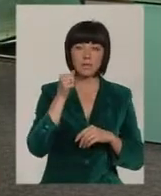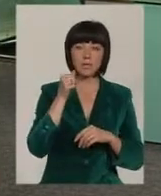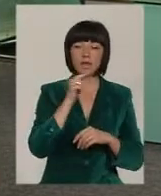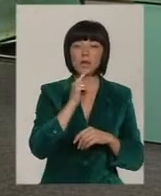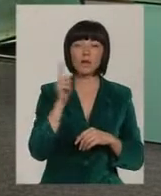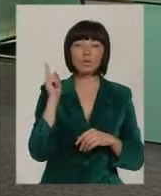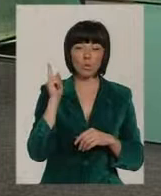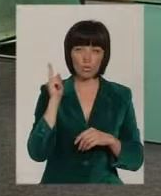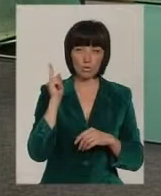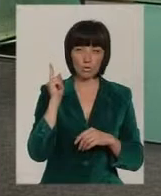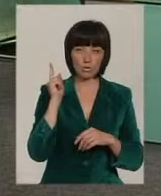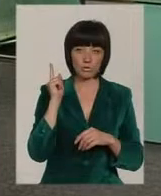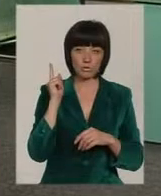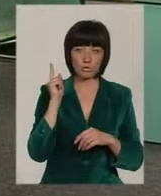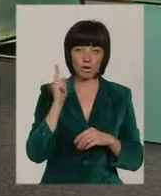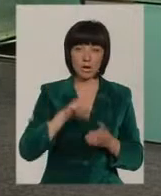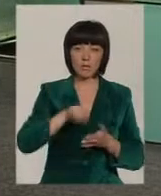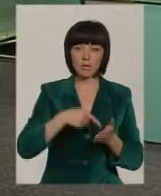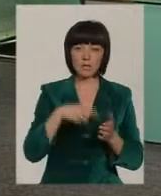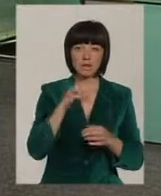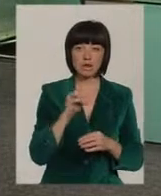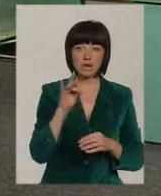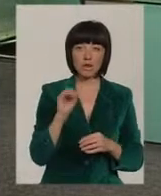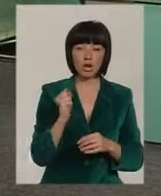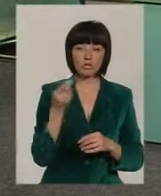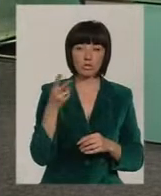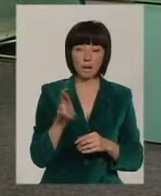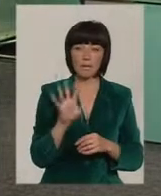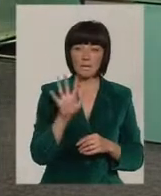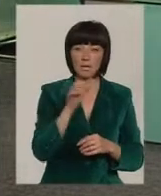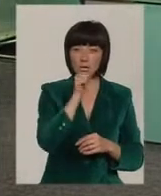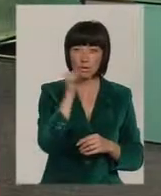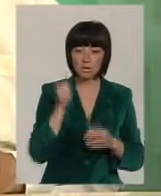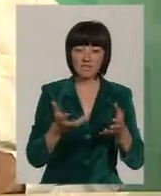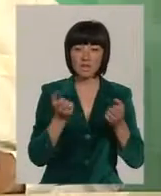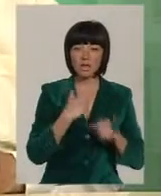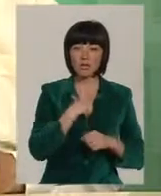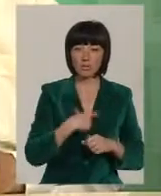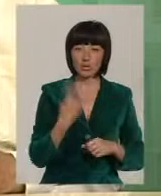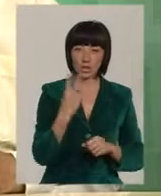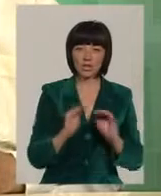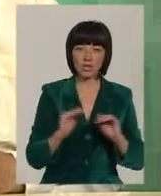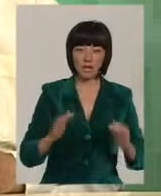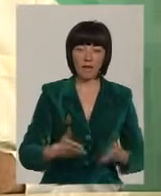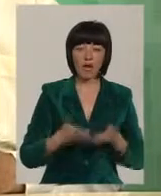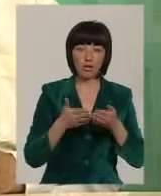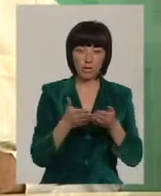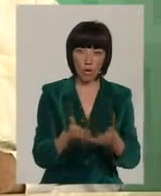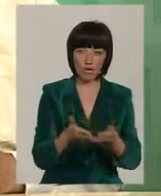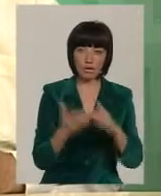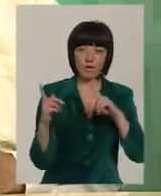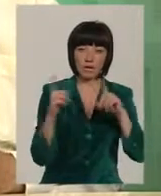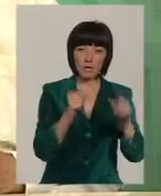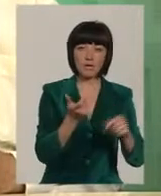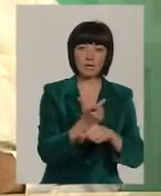рік тому, в місті Дражня. П'ятеро дорослих взяли з собою четверо дітей на човен,